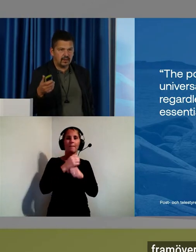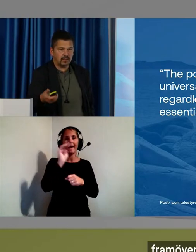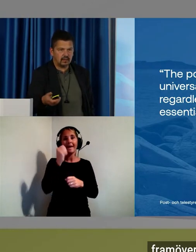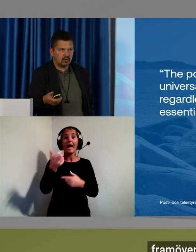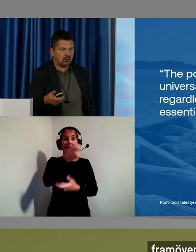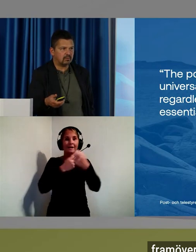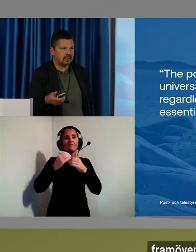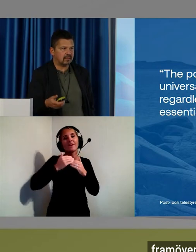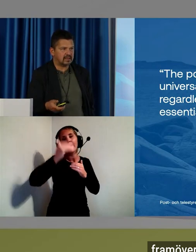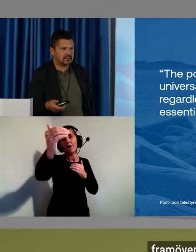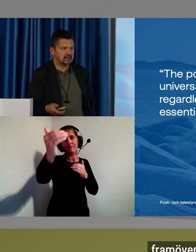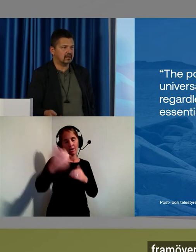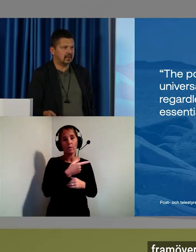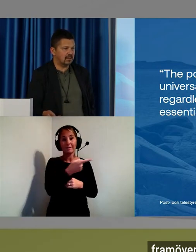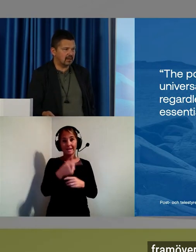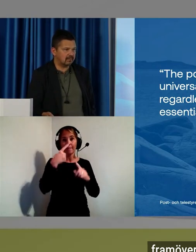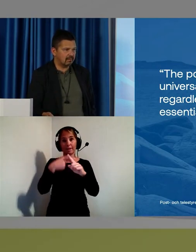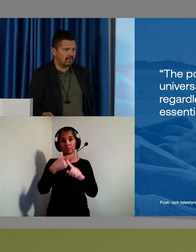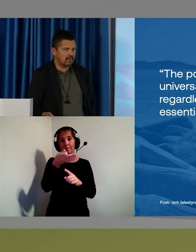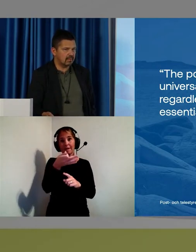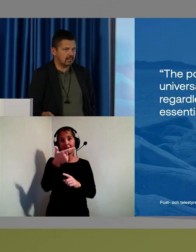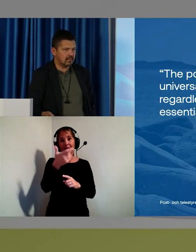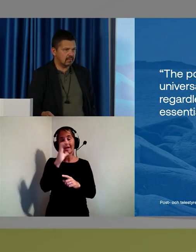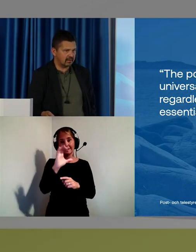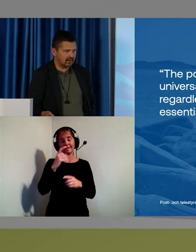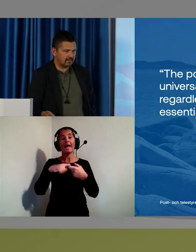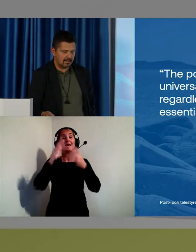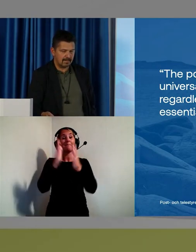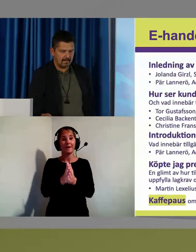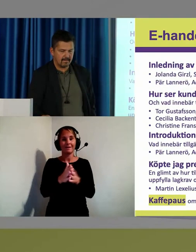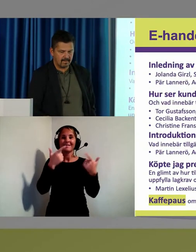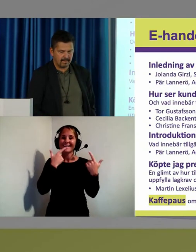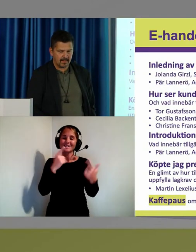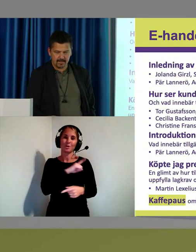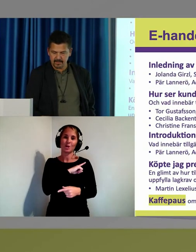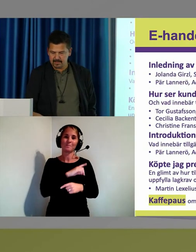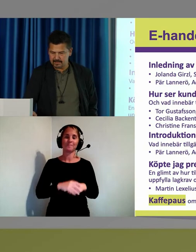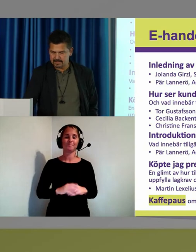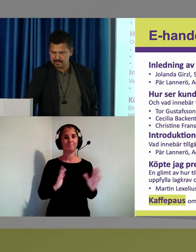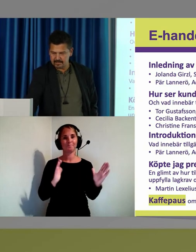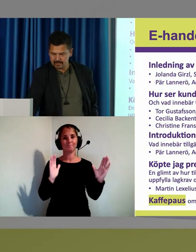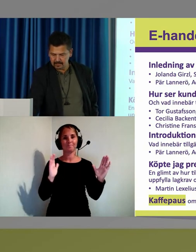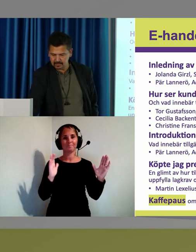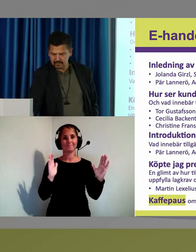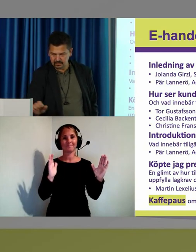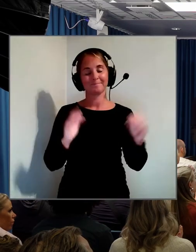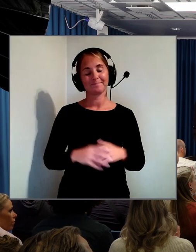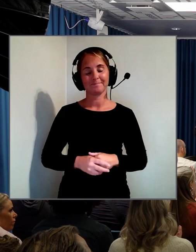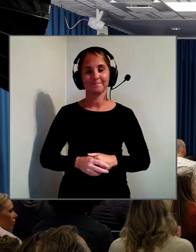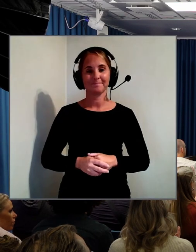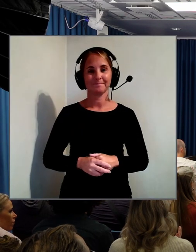Och ni och PTS hänger med. Tack för det. Tack